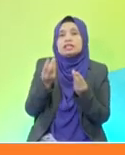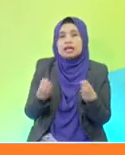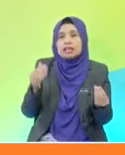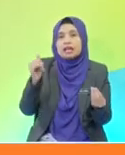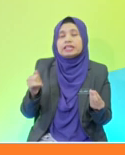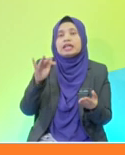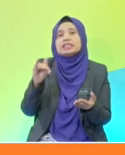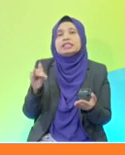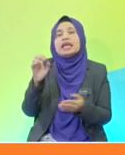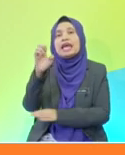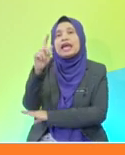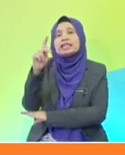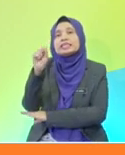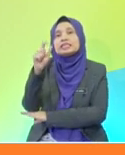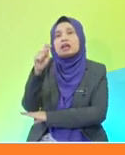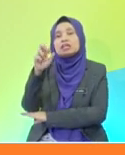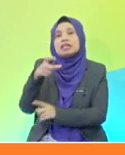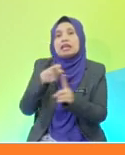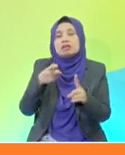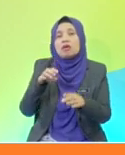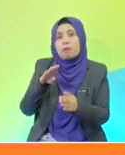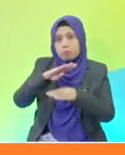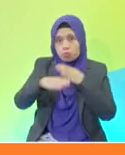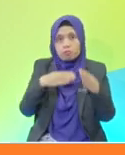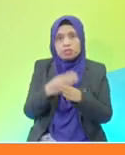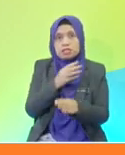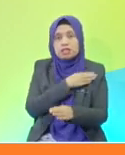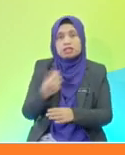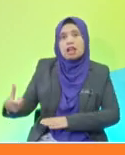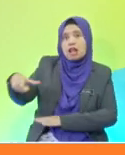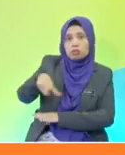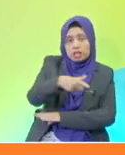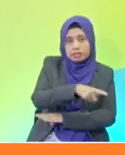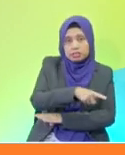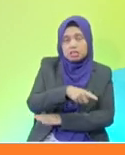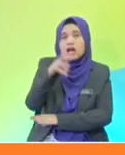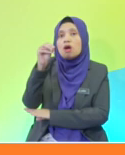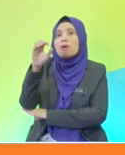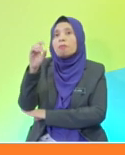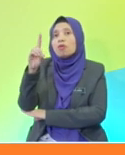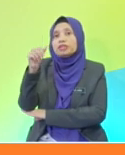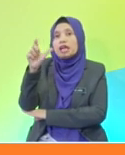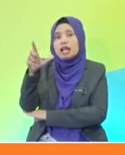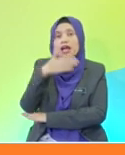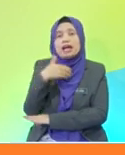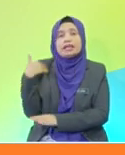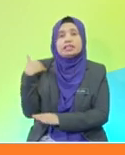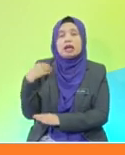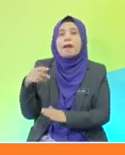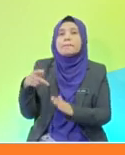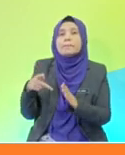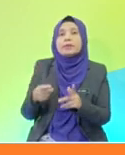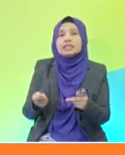diekstrak dari bumi dan lautan Oke B modal mempunyai penawaran yang terlihat yang menyebabkan